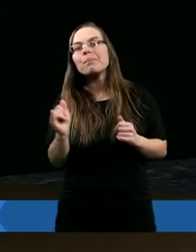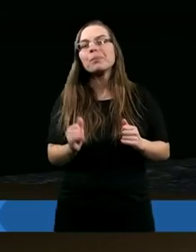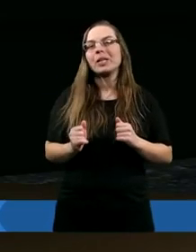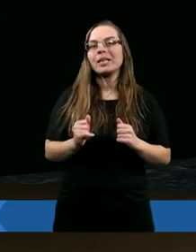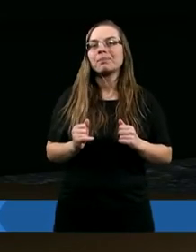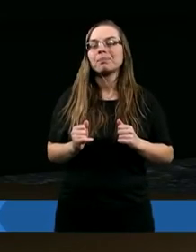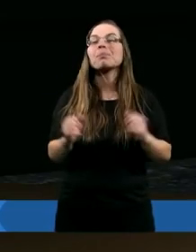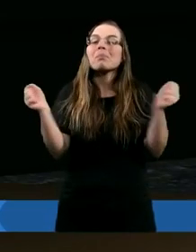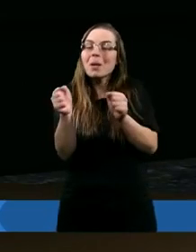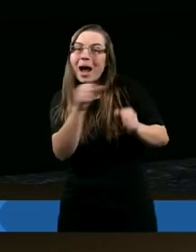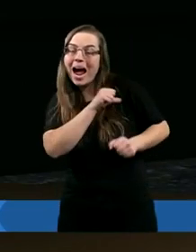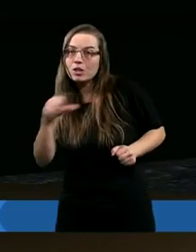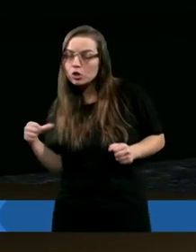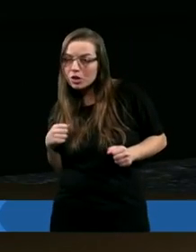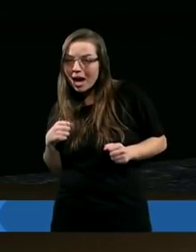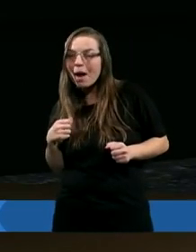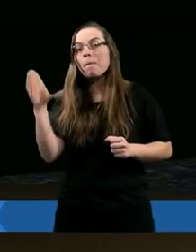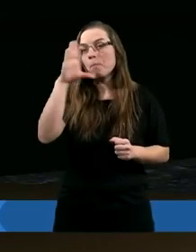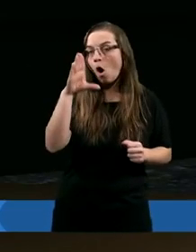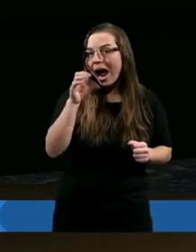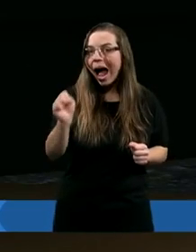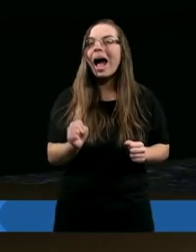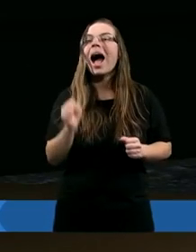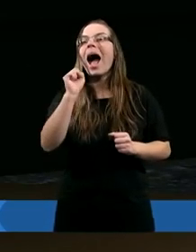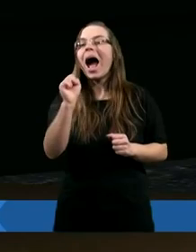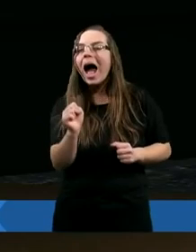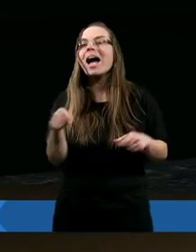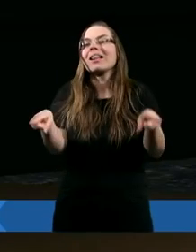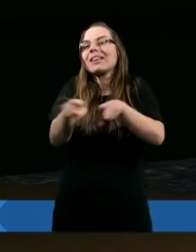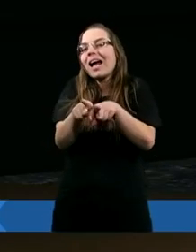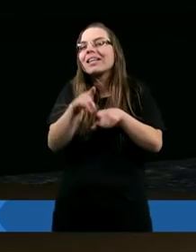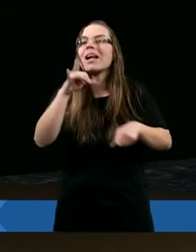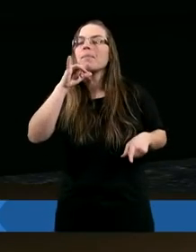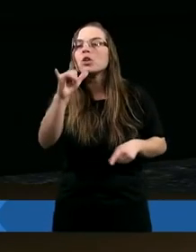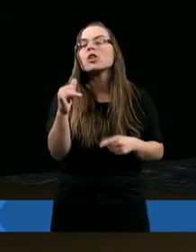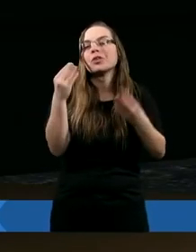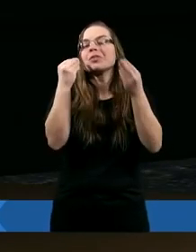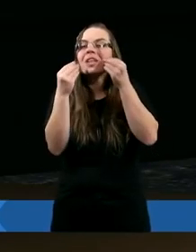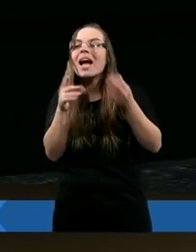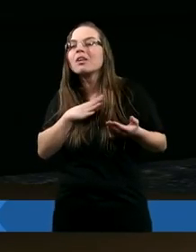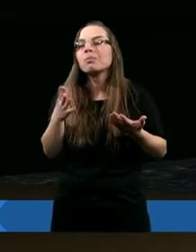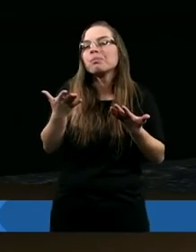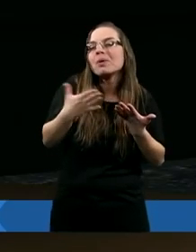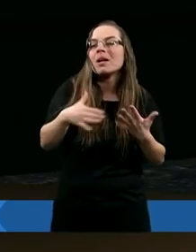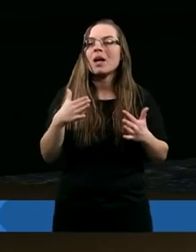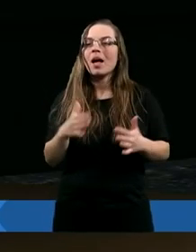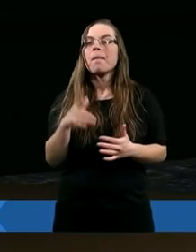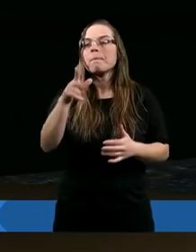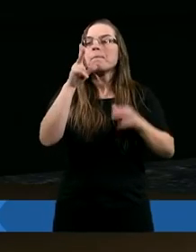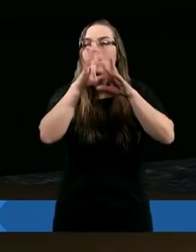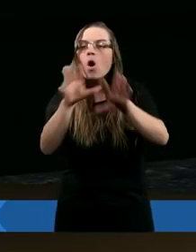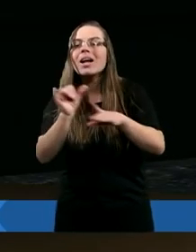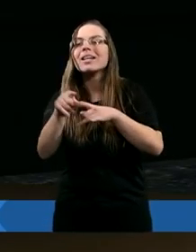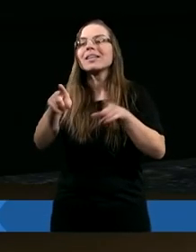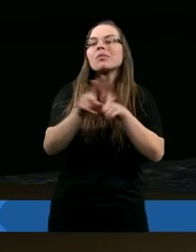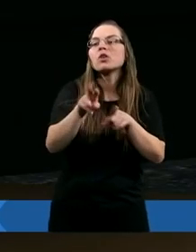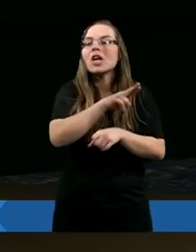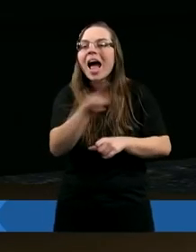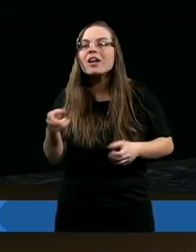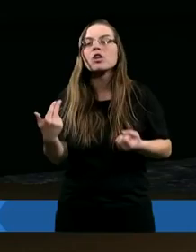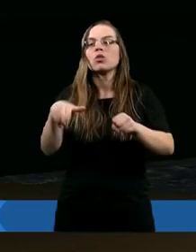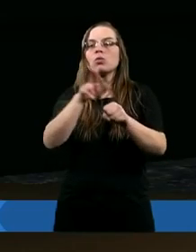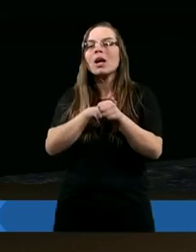bać się Boga, a tak samo i cieszyć się. Więc tu pokazane są pewne rzeczy, które